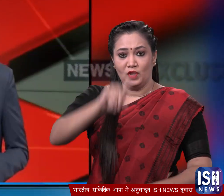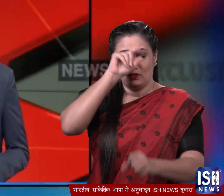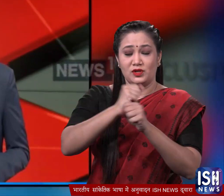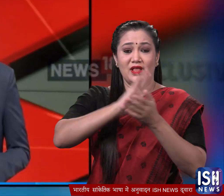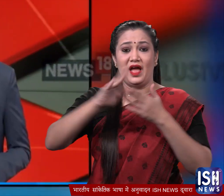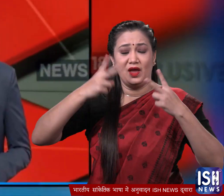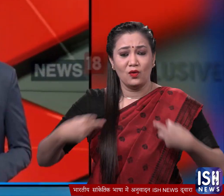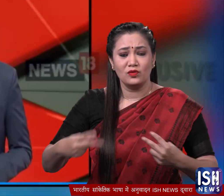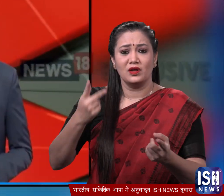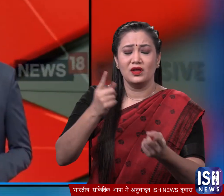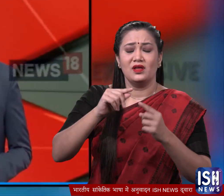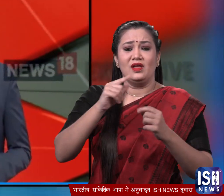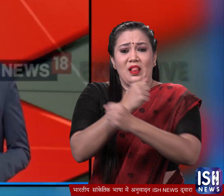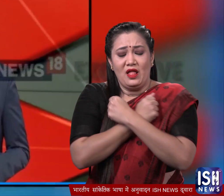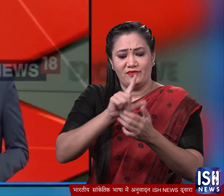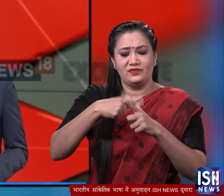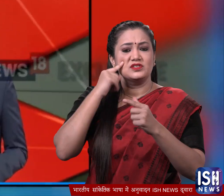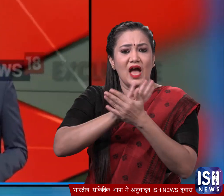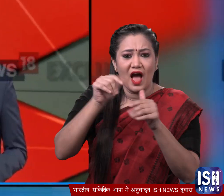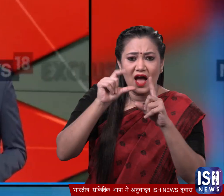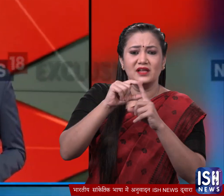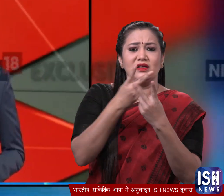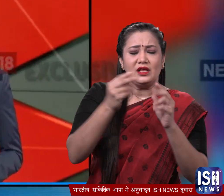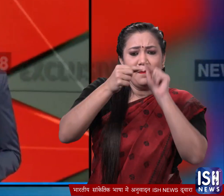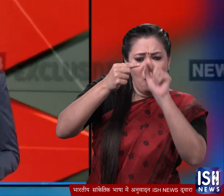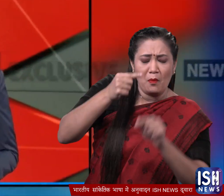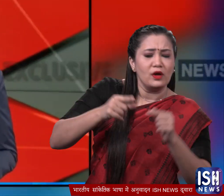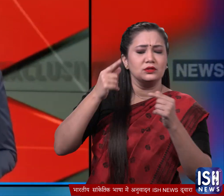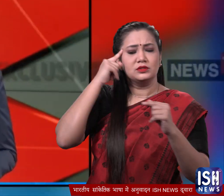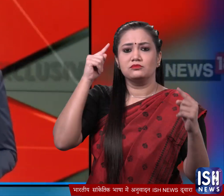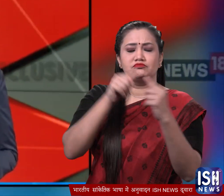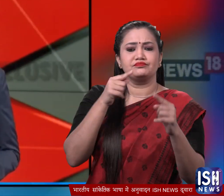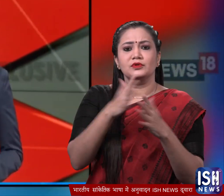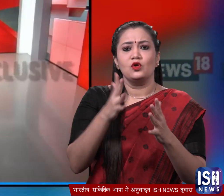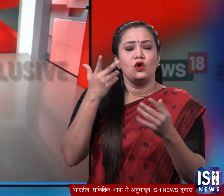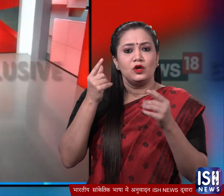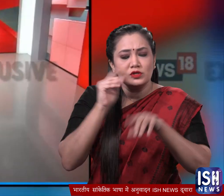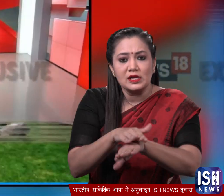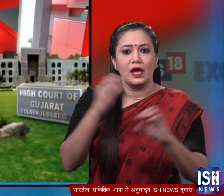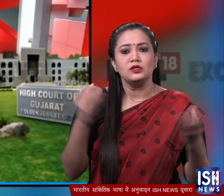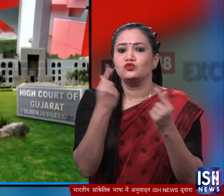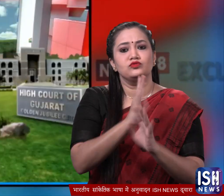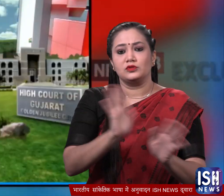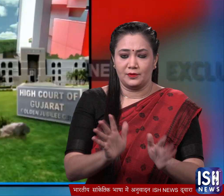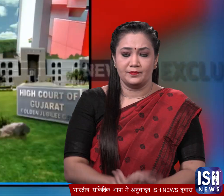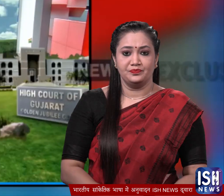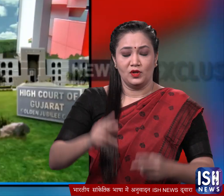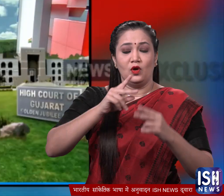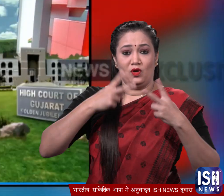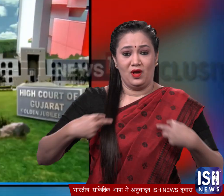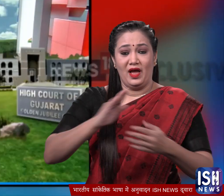हाई कोर्ट ने राज्य में लव जिहाद कानून की कुछ धाराओं को लागू करने पर रोक लगा दी है। न्यूज़ 18 के जनक दवे की रिपोर्ट है कि गुजरात हाई कोर्ट